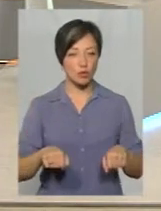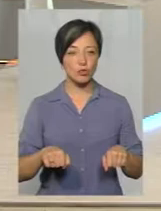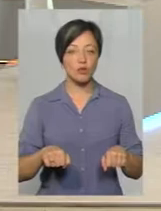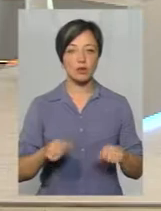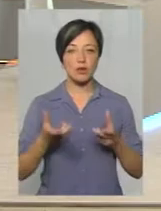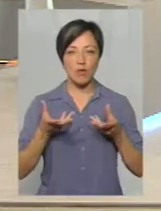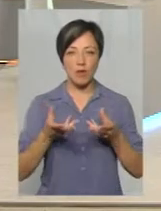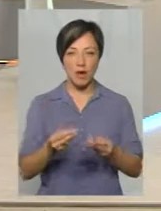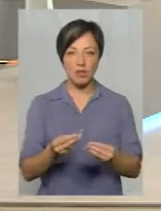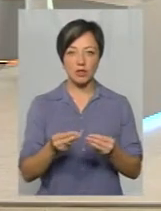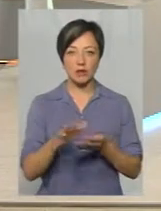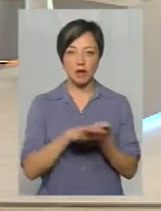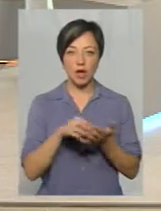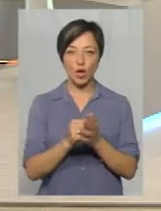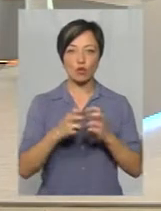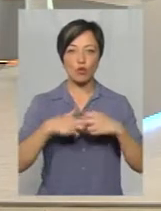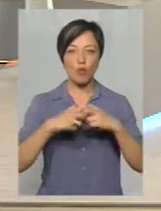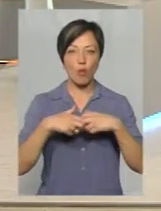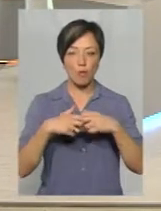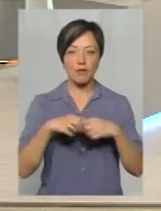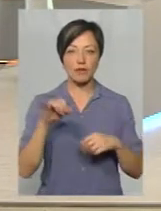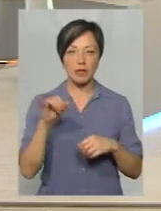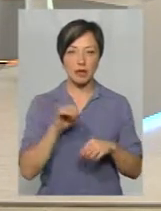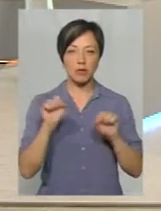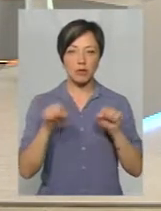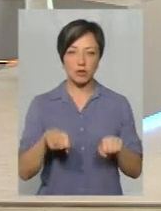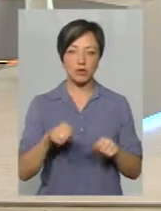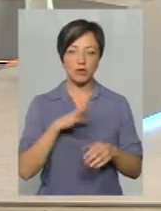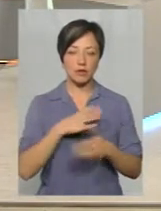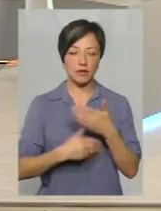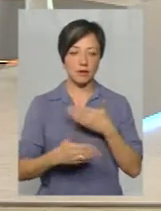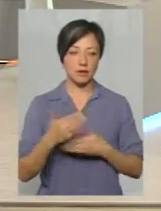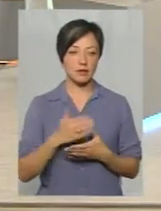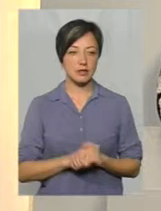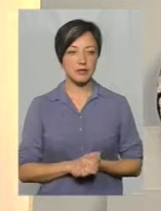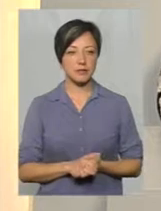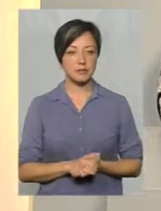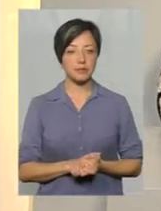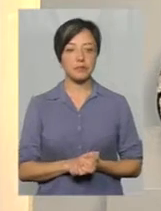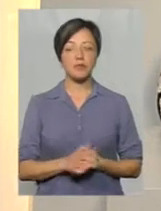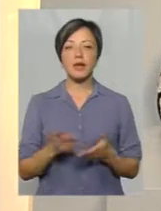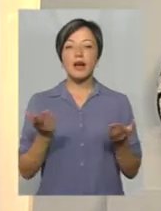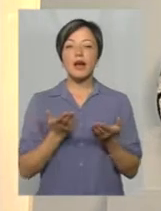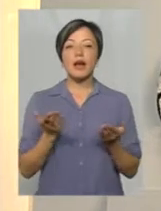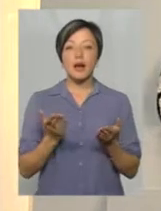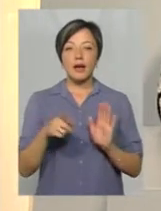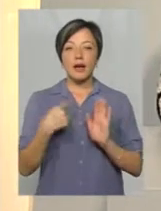ураження суглобів, особливо великих, крупних, які може вести до інвалідності. А скажіть, які з гострих кишкових інфекцій на